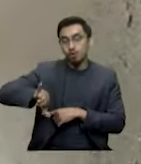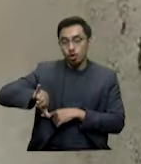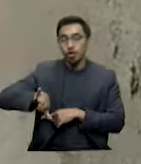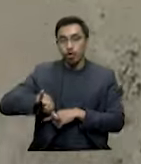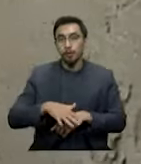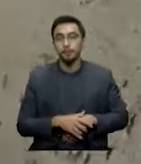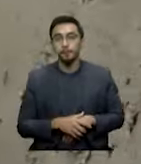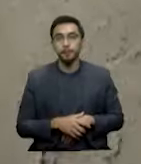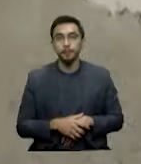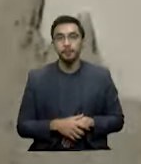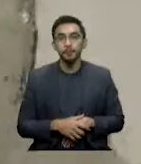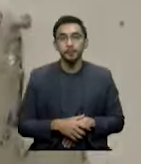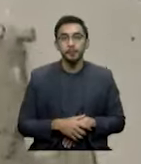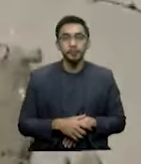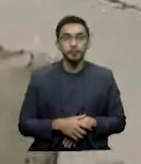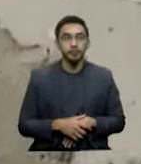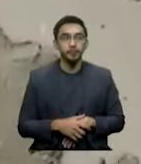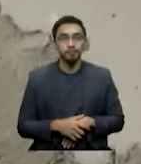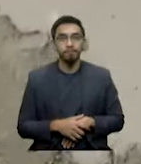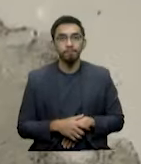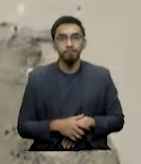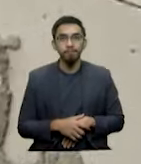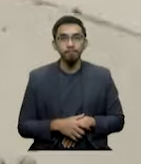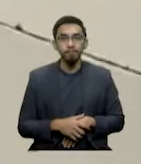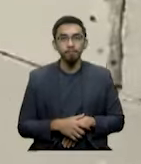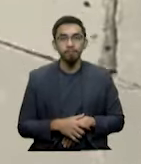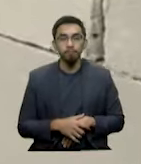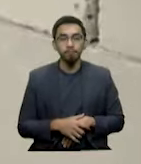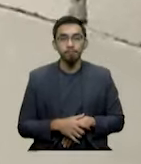Dari Jakarta, Rio Manik, iNews, laporkan.